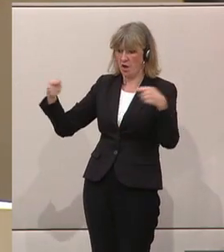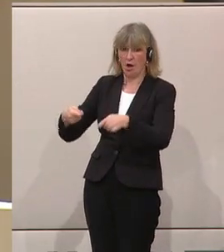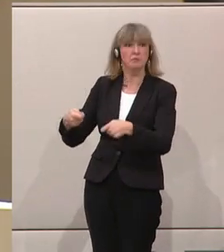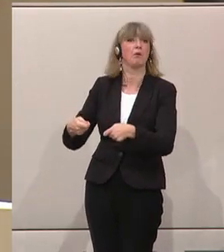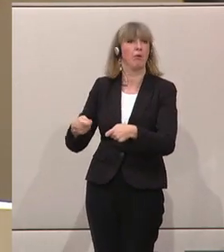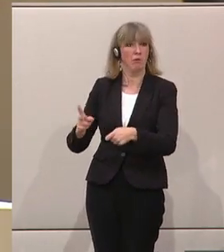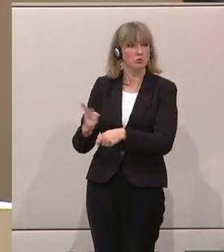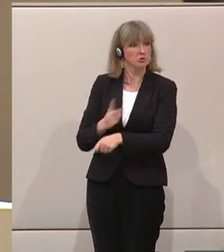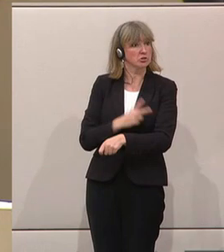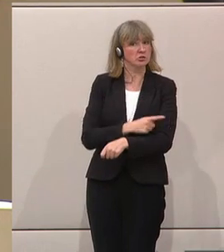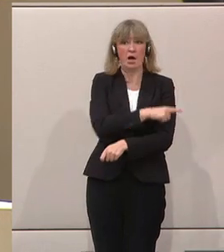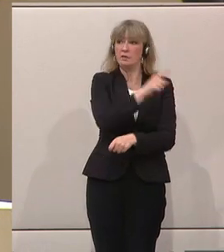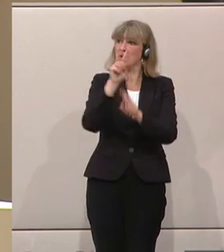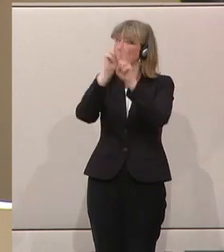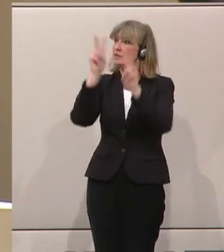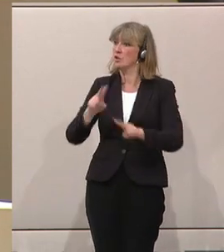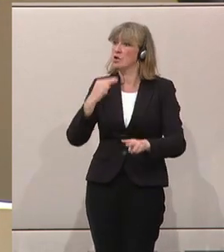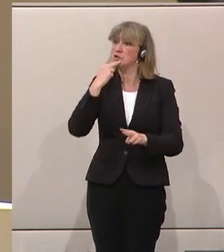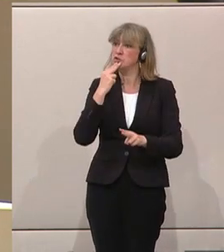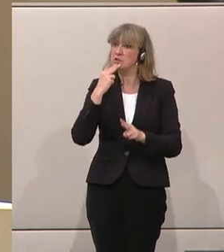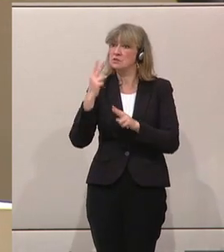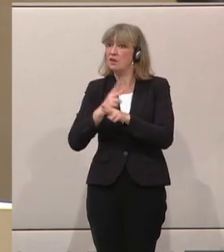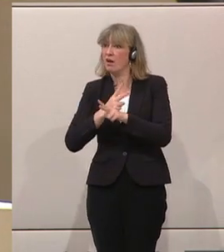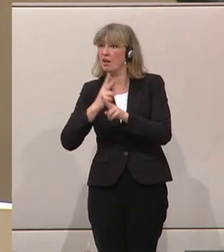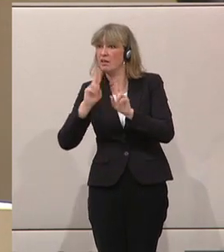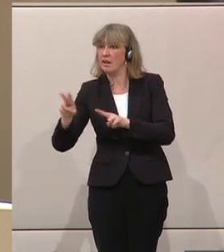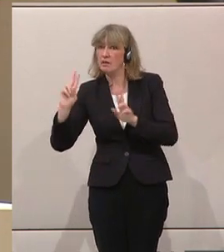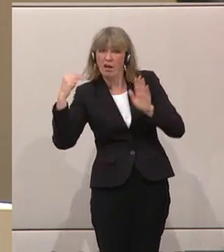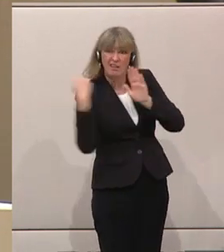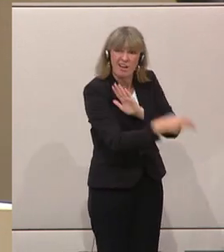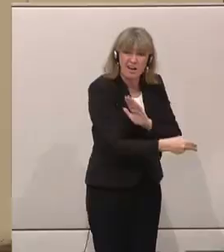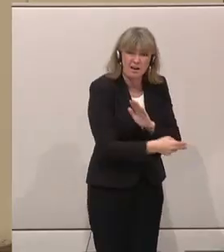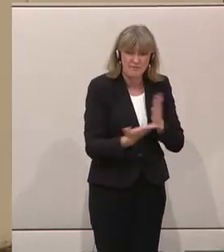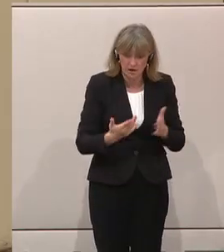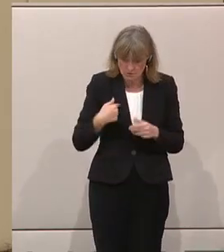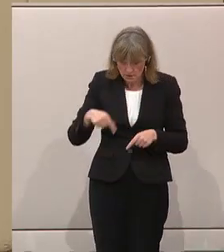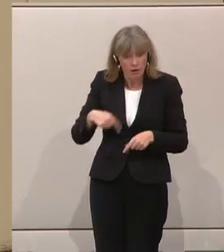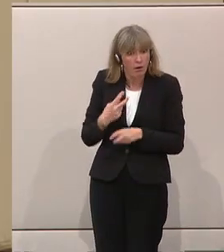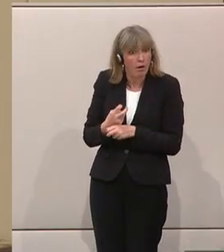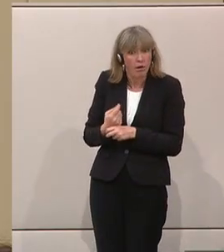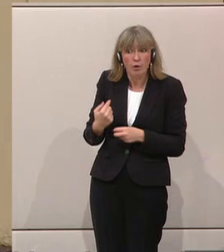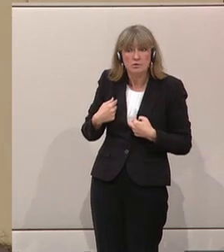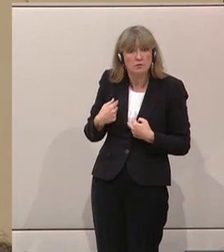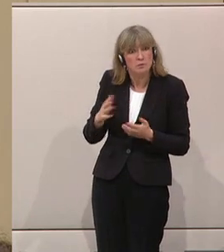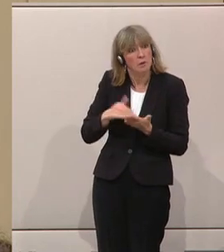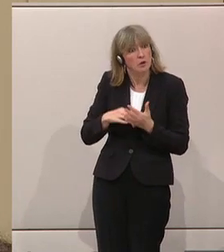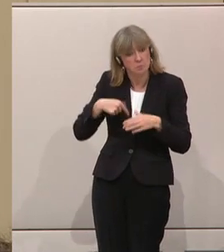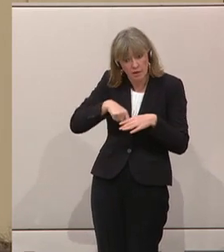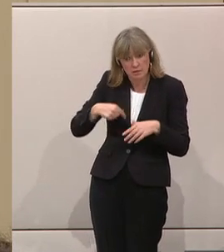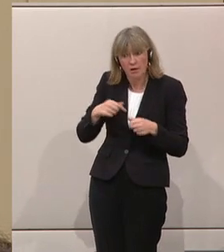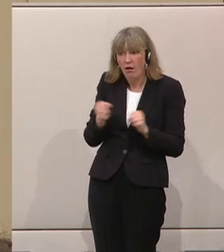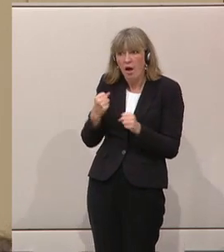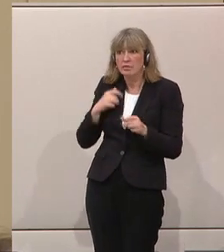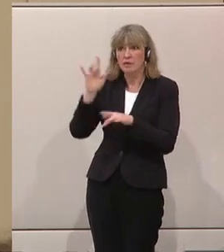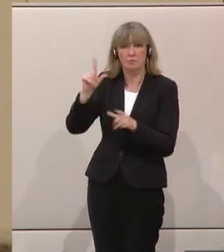können Staaten vor internationalen Schiedsgerichten klagen. Ein Recht, das inländischen Investoren vorenthalten bleibt und dieses damit schlechter